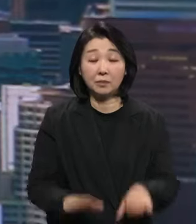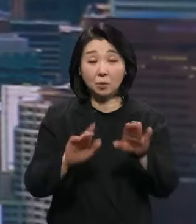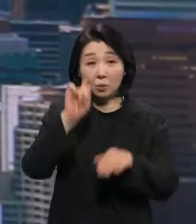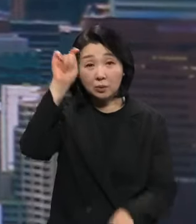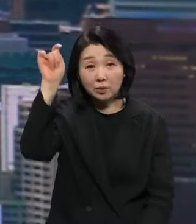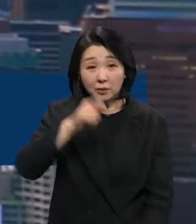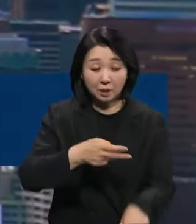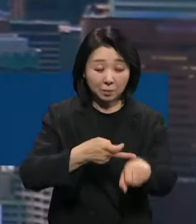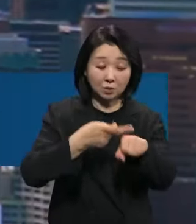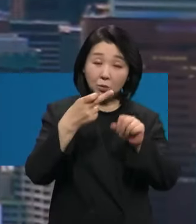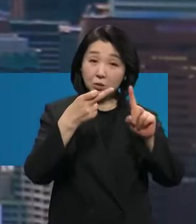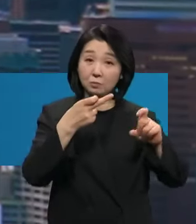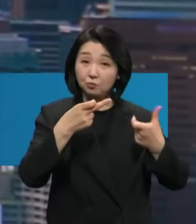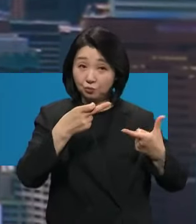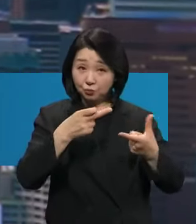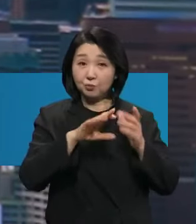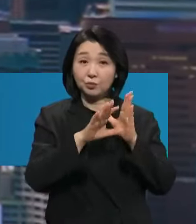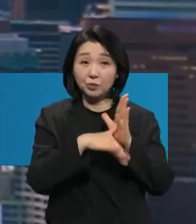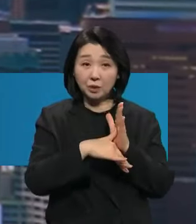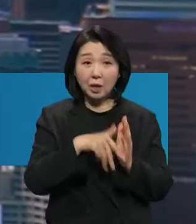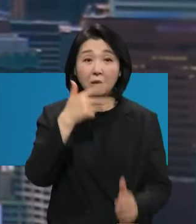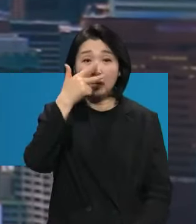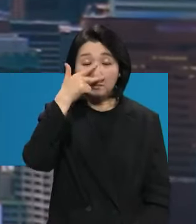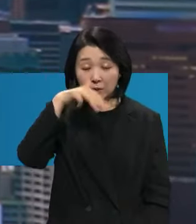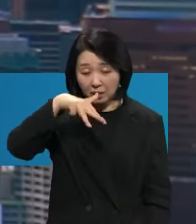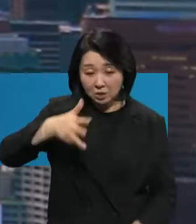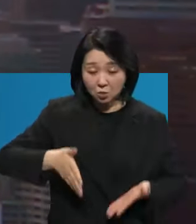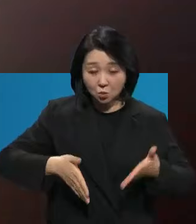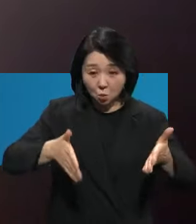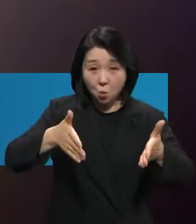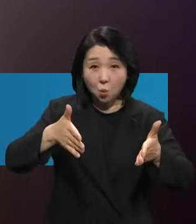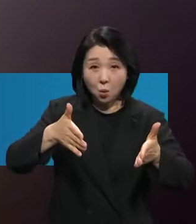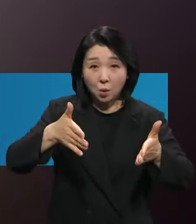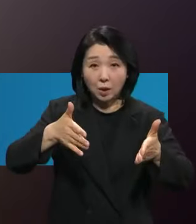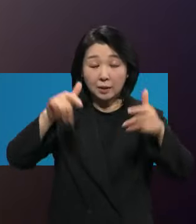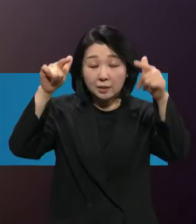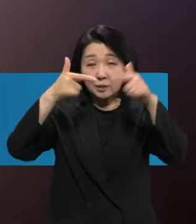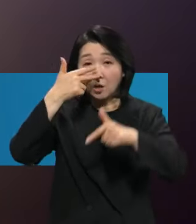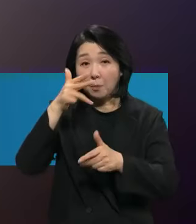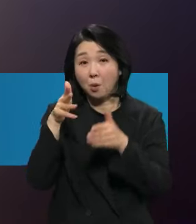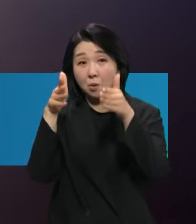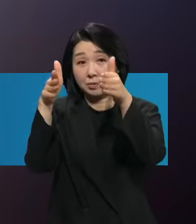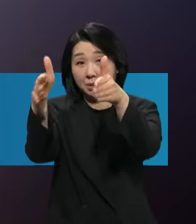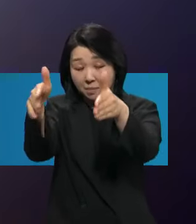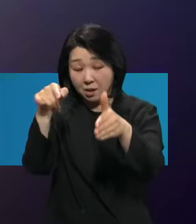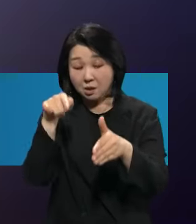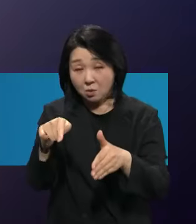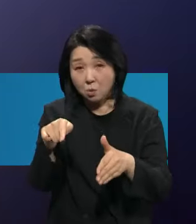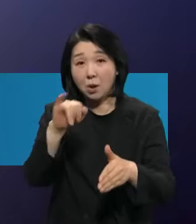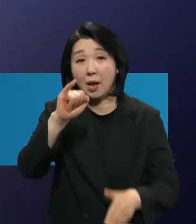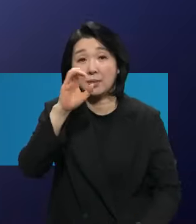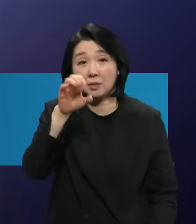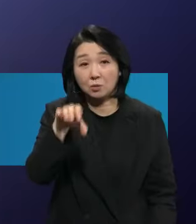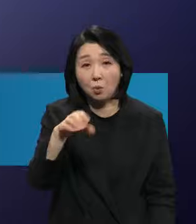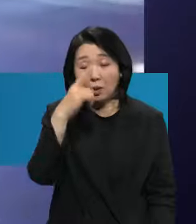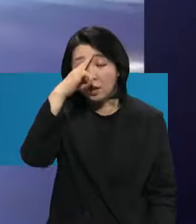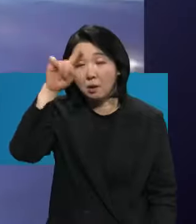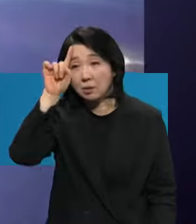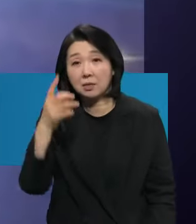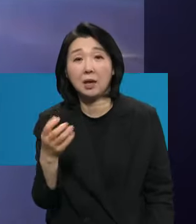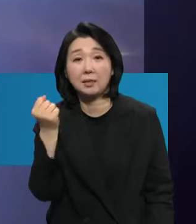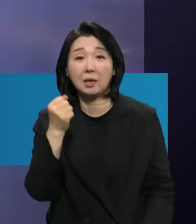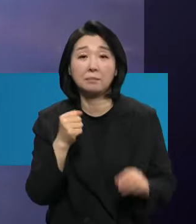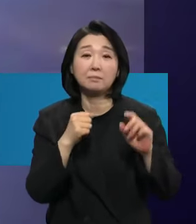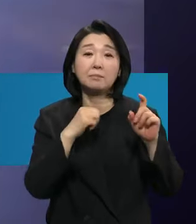오늘 새벽 12시 16분 쯤 평택 제천고속도로 서평택 방향 청북 나들목 인근에서 러시아 국적의 10대가